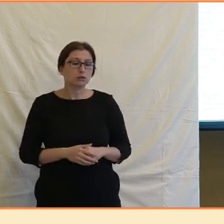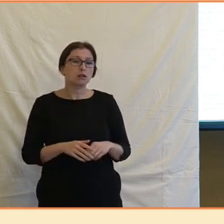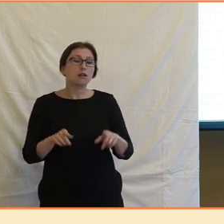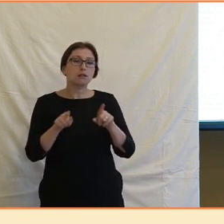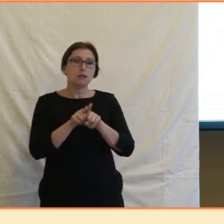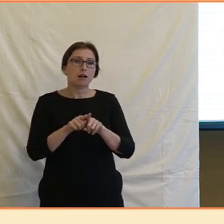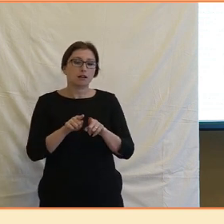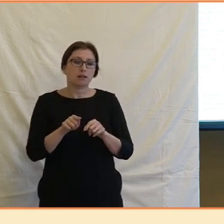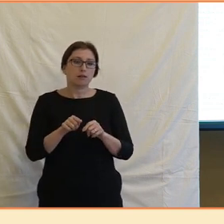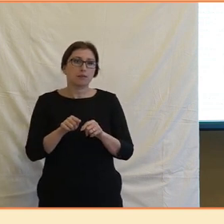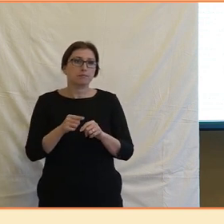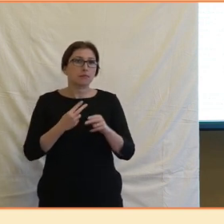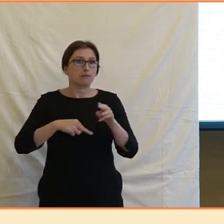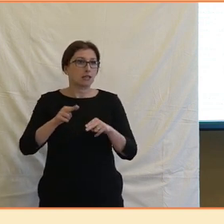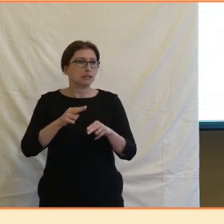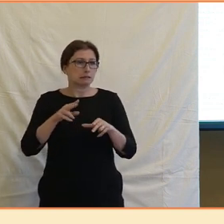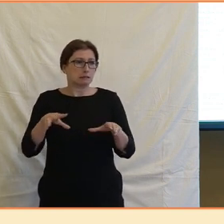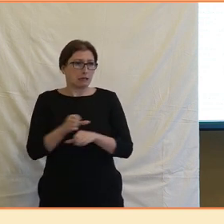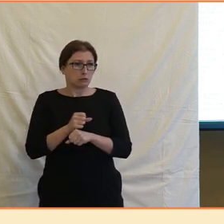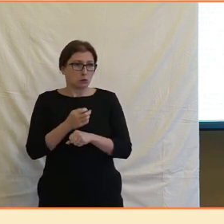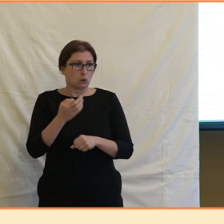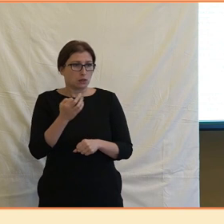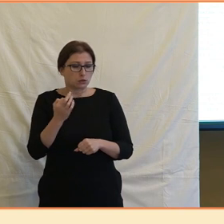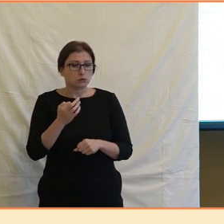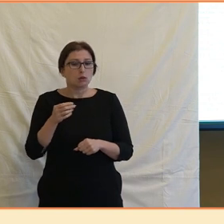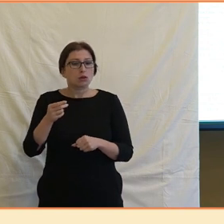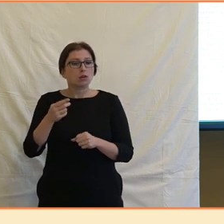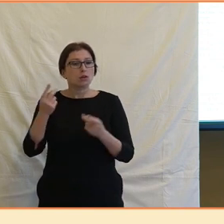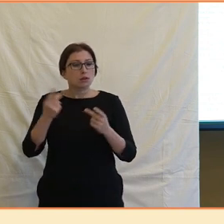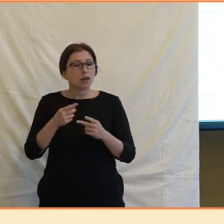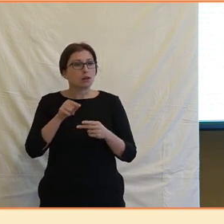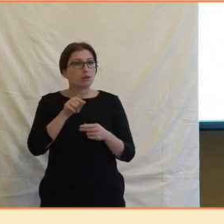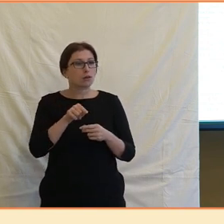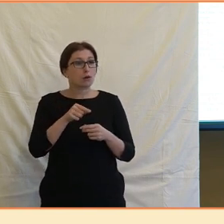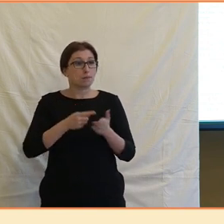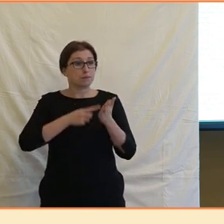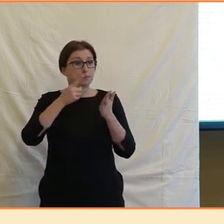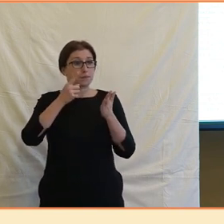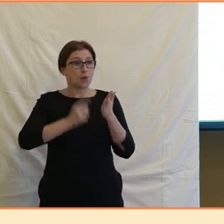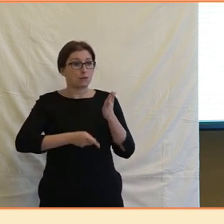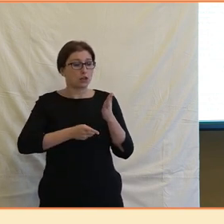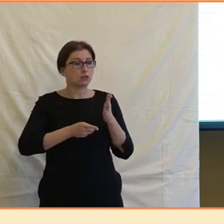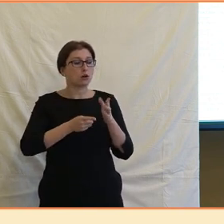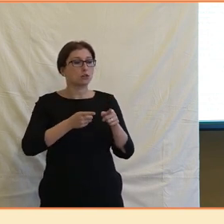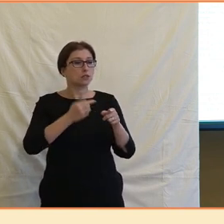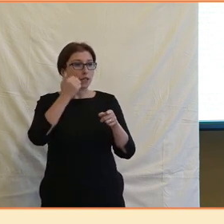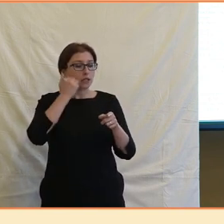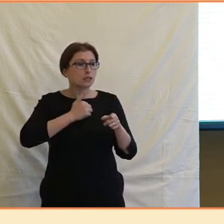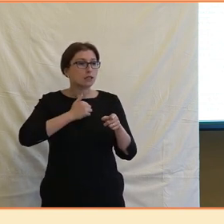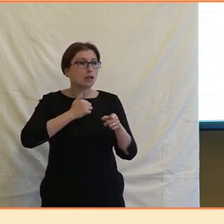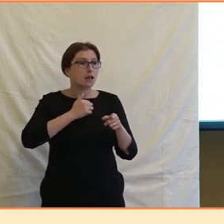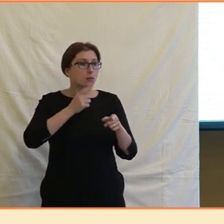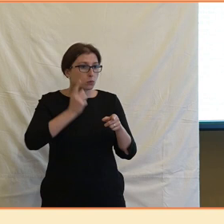S čím se jako výrazně nesouhlasilo, bylo tedy přenášet nějakou tuto povinnost vypořádat se s tím na